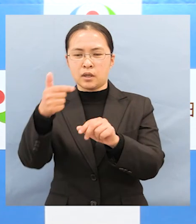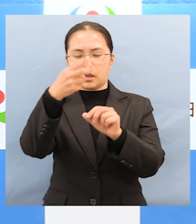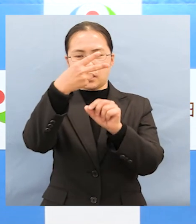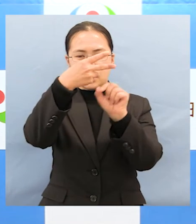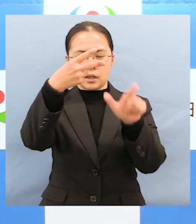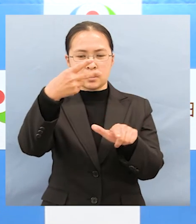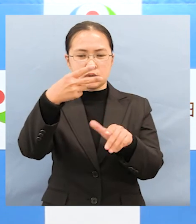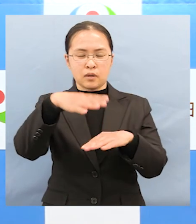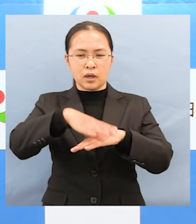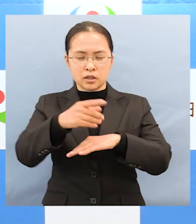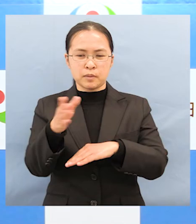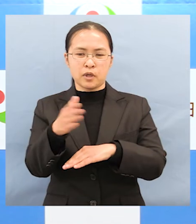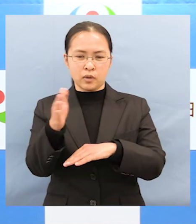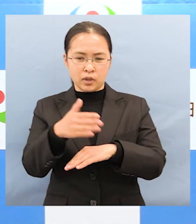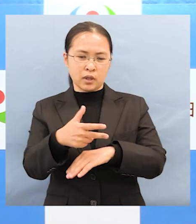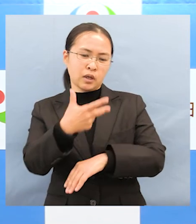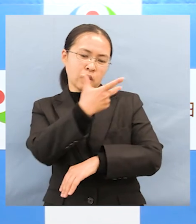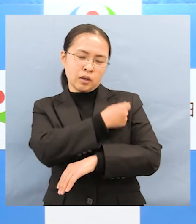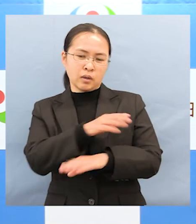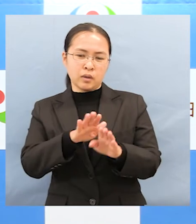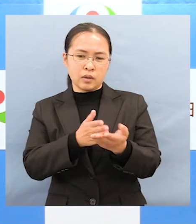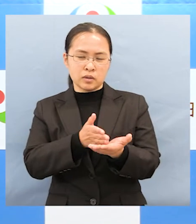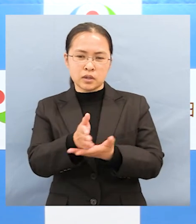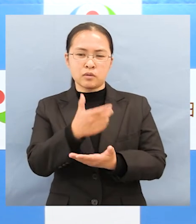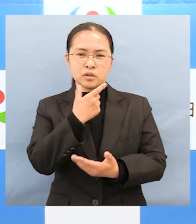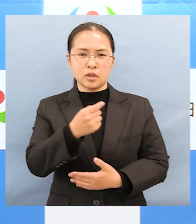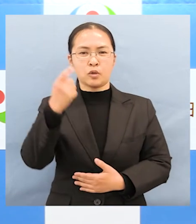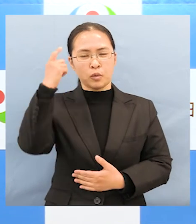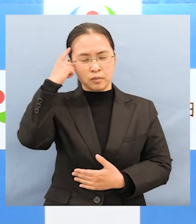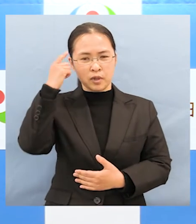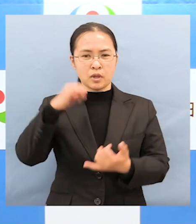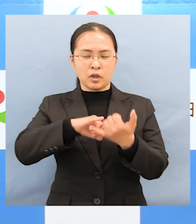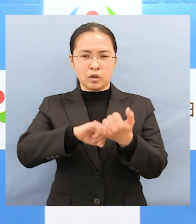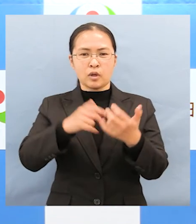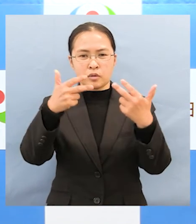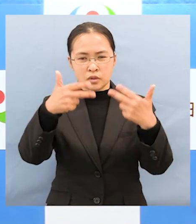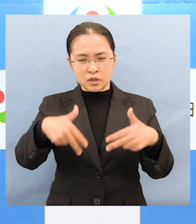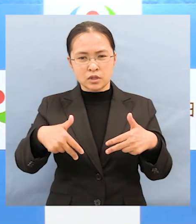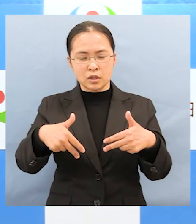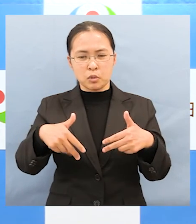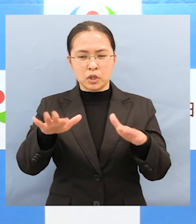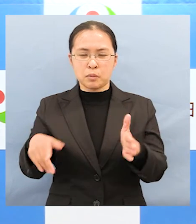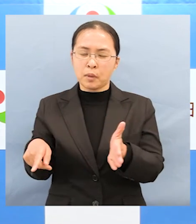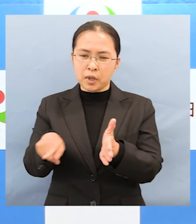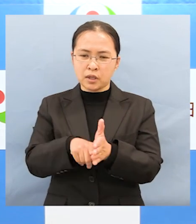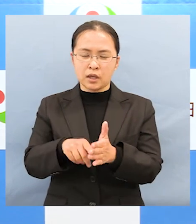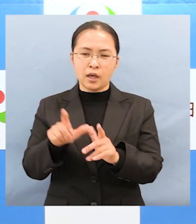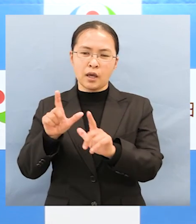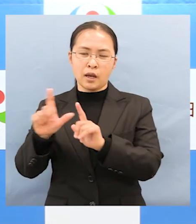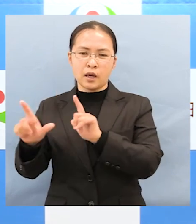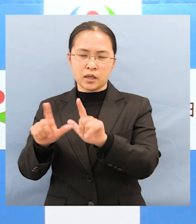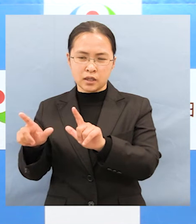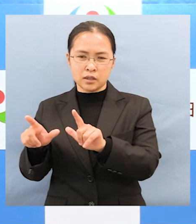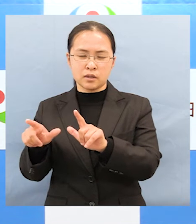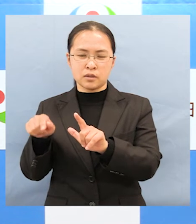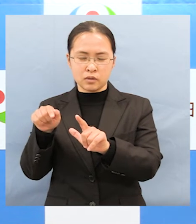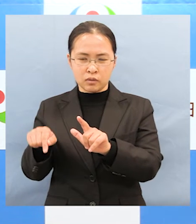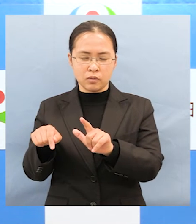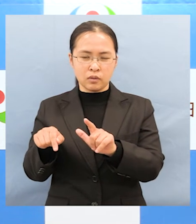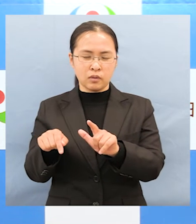種を始めていきたいというふうに思っております。で、予約システムが今までは磐田市は LINE とそれ